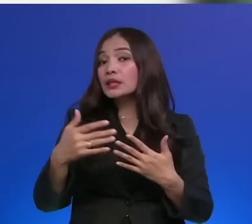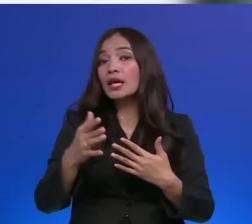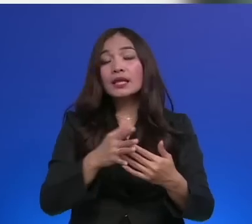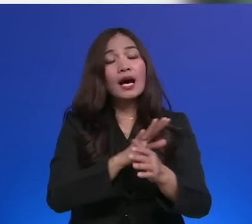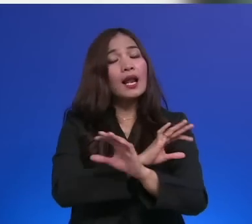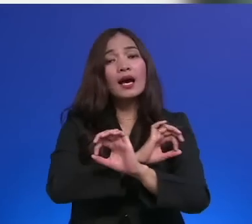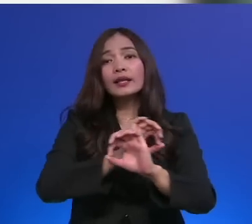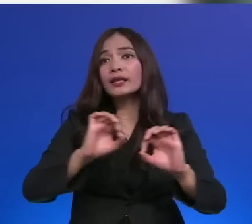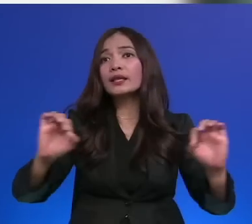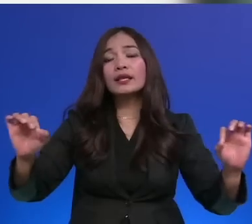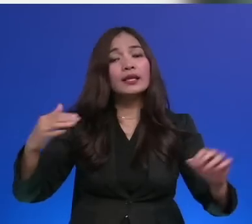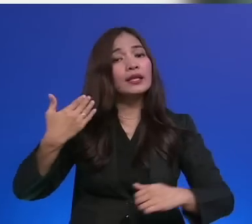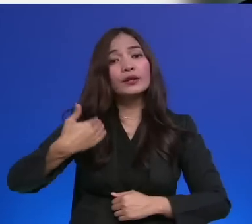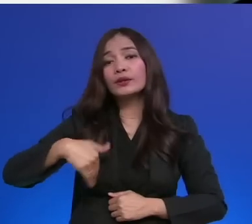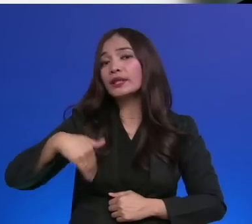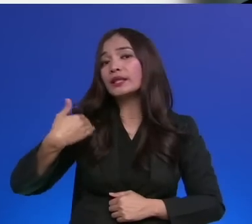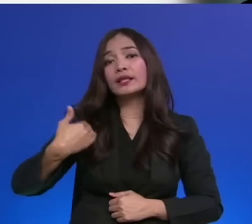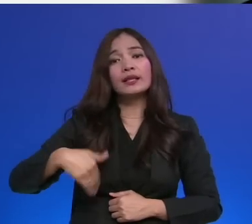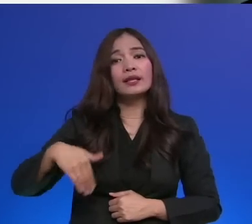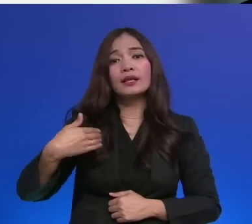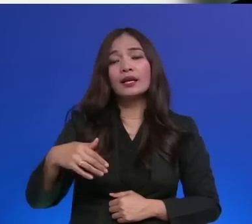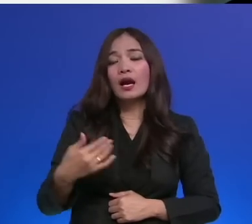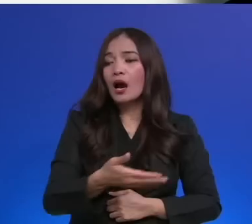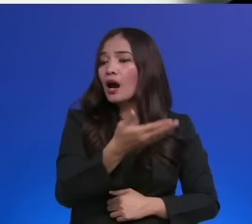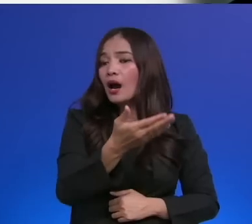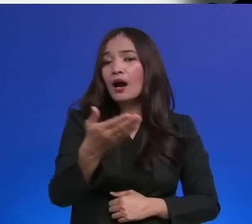Mestinya tak lagi ku ingini